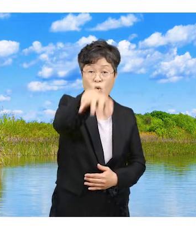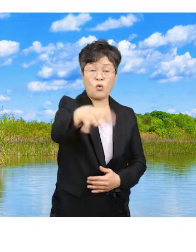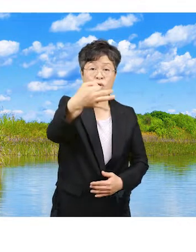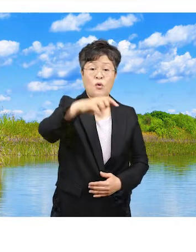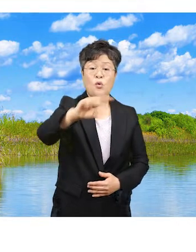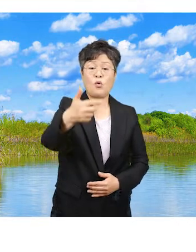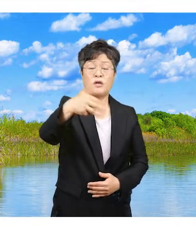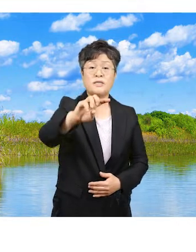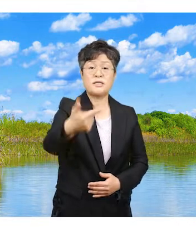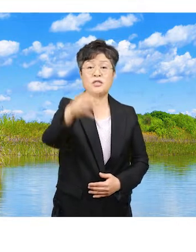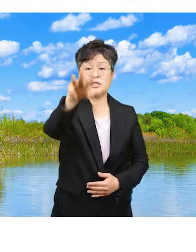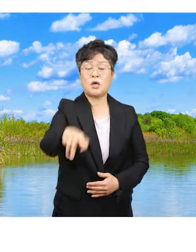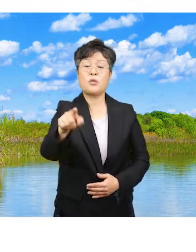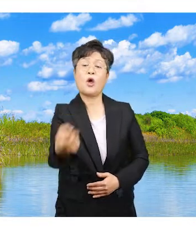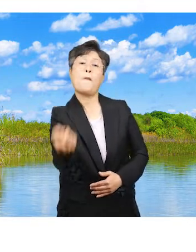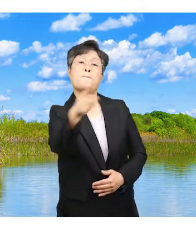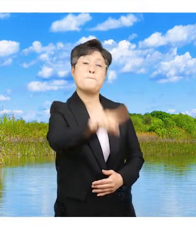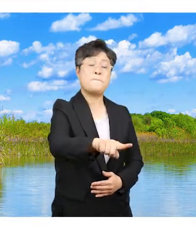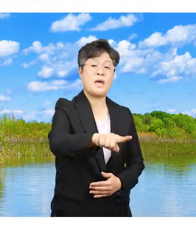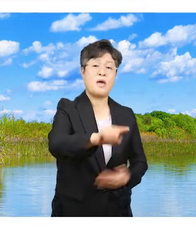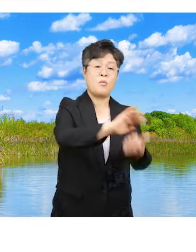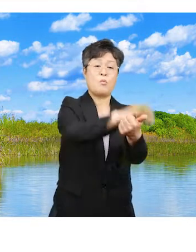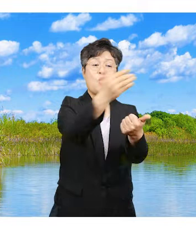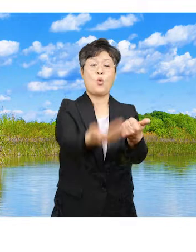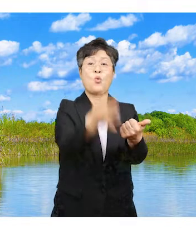원천천 옆으로다가 심원 선생님 묘소를 보실